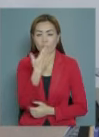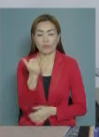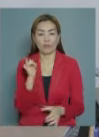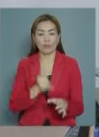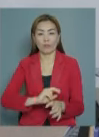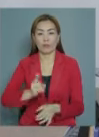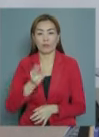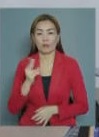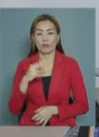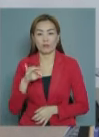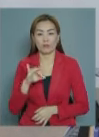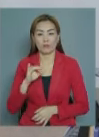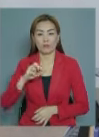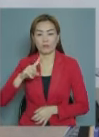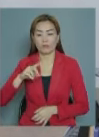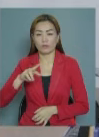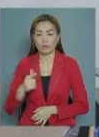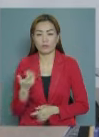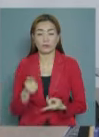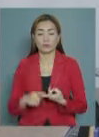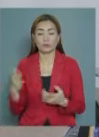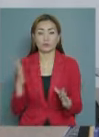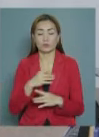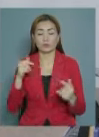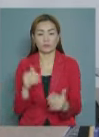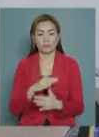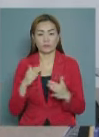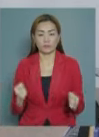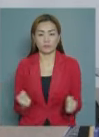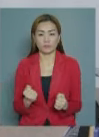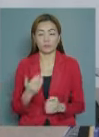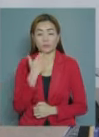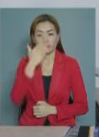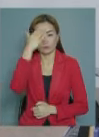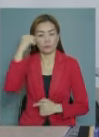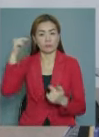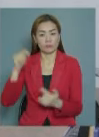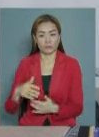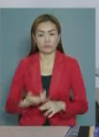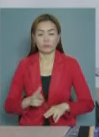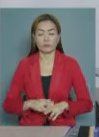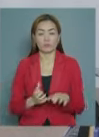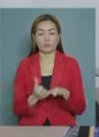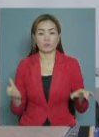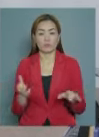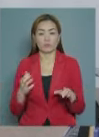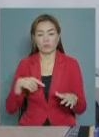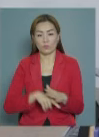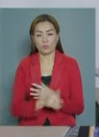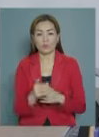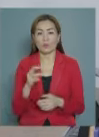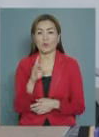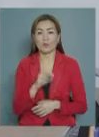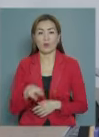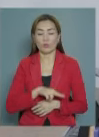Солярка кешегі аяздарда біздің қаламыздың климатына сай келмейді. Сондықтан системаның бойы қатып қалып, біздерге оны жібіту